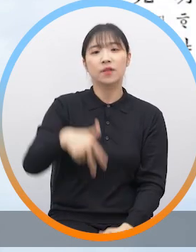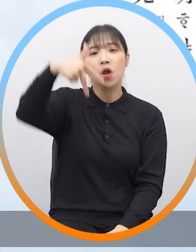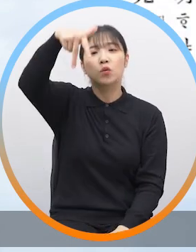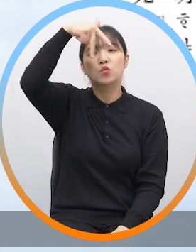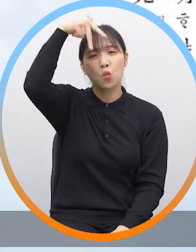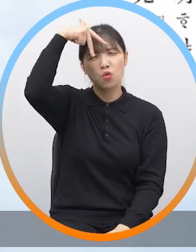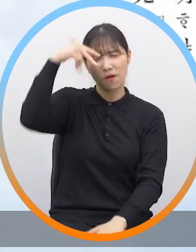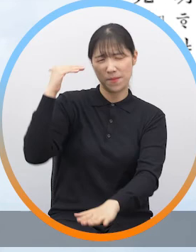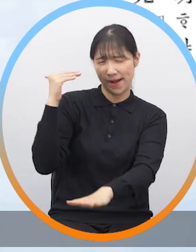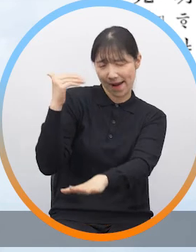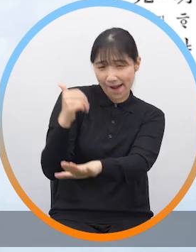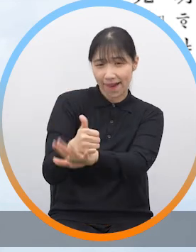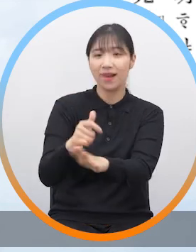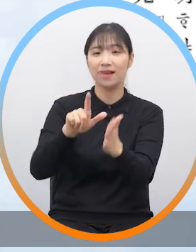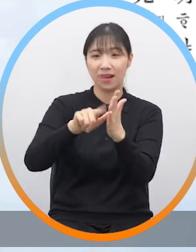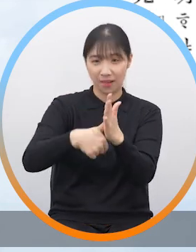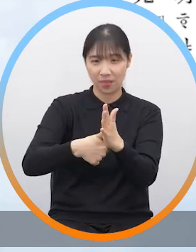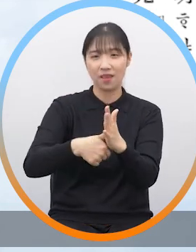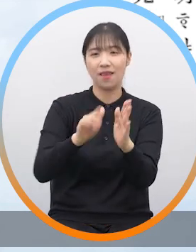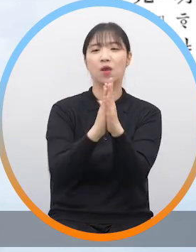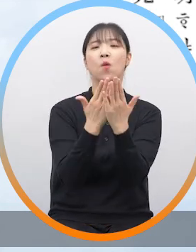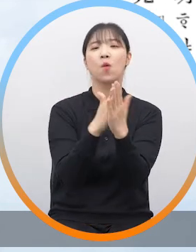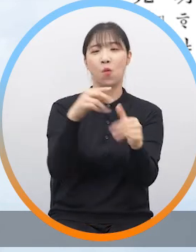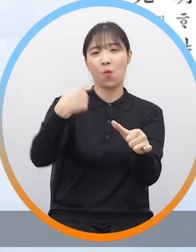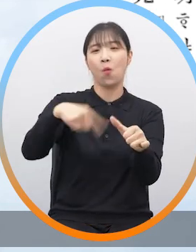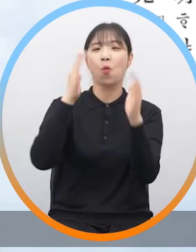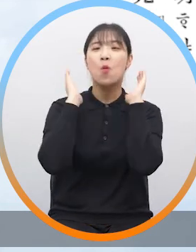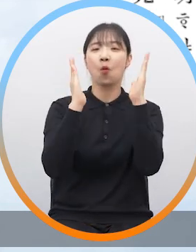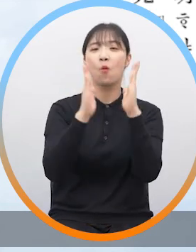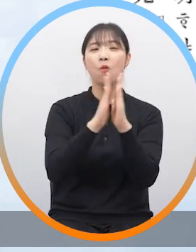조선 최말기에 교과서가 있습니다.